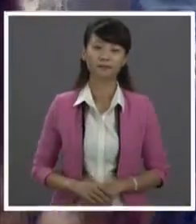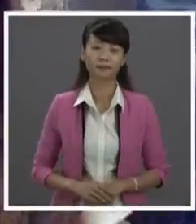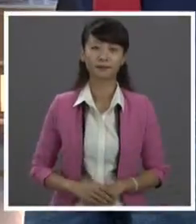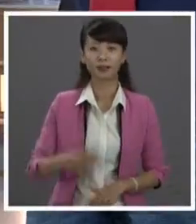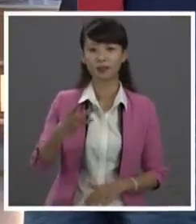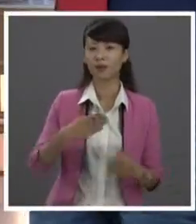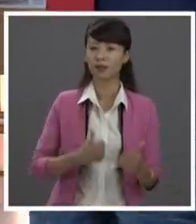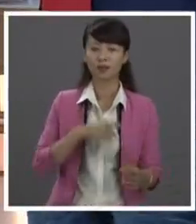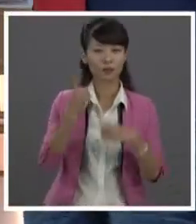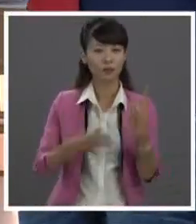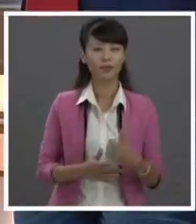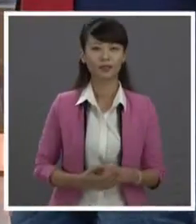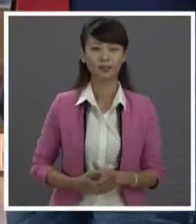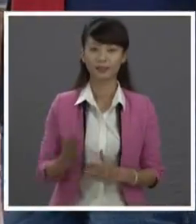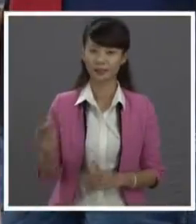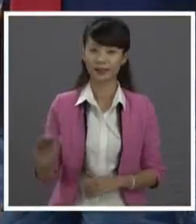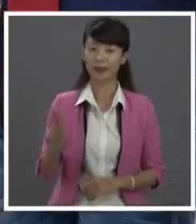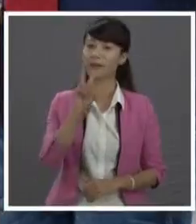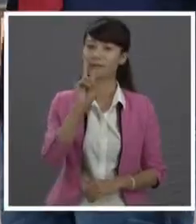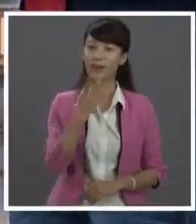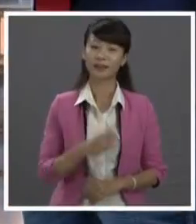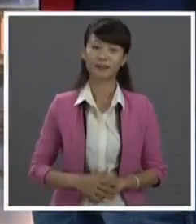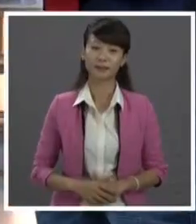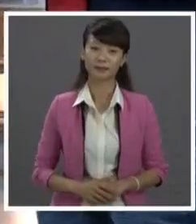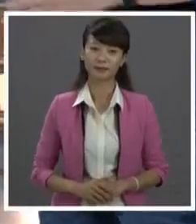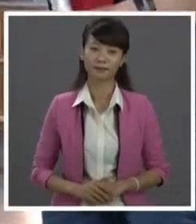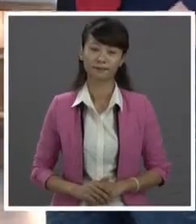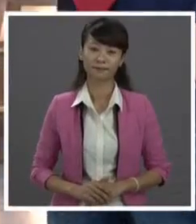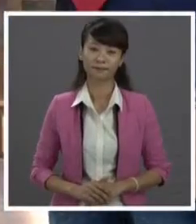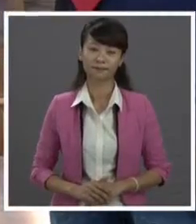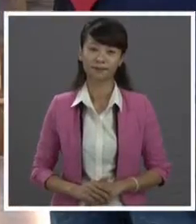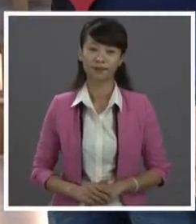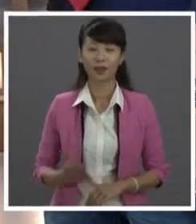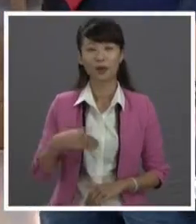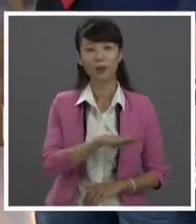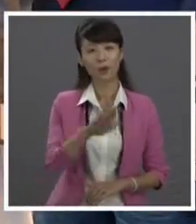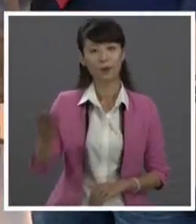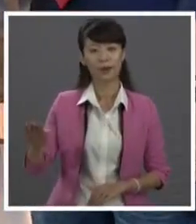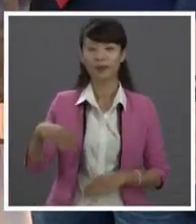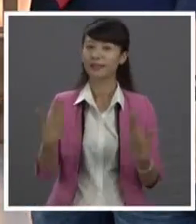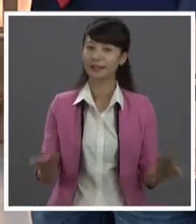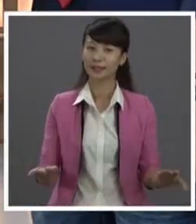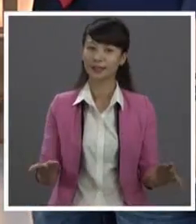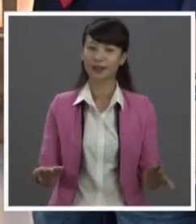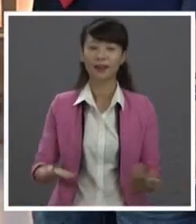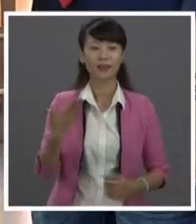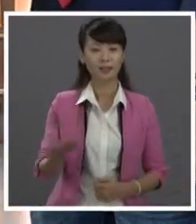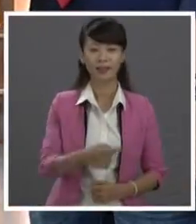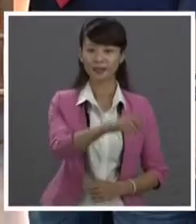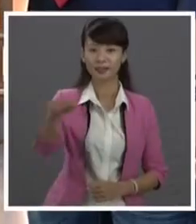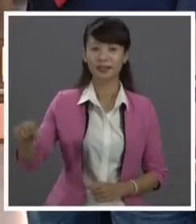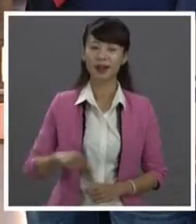周老师，我可以说您现在可以翻译吗？ 可以啊。 真的，我们今天现